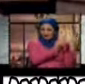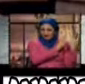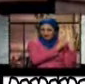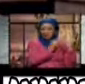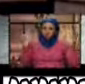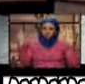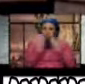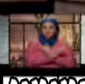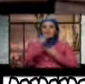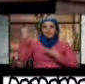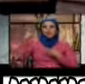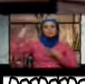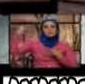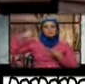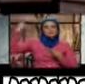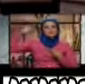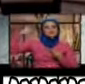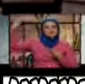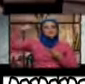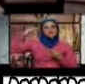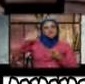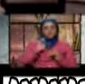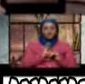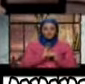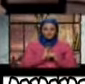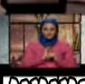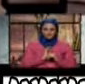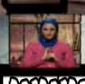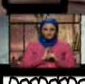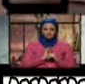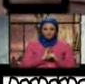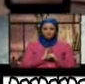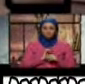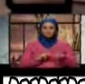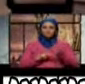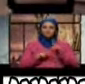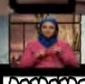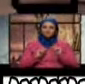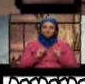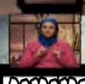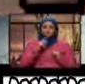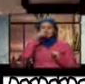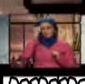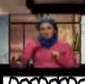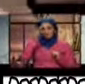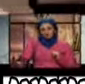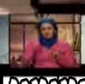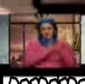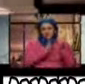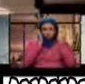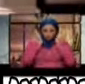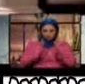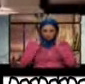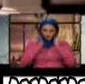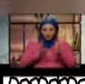لله وانكسارا خير لك من طاعة أورثتك عزا واستكبارا. أنا مش عايز واحد ملتزم بالصلاة يبص على جاره